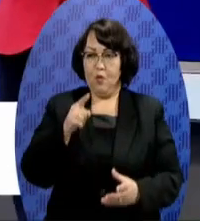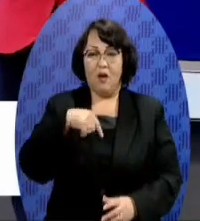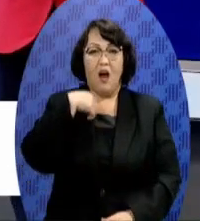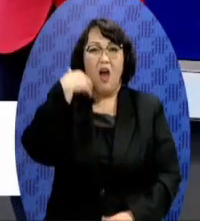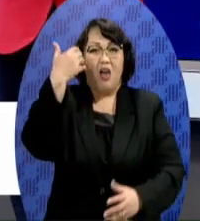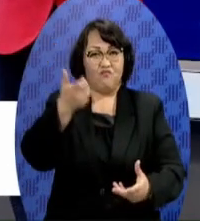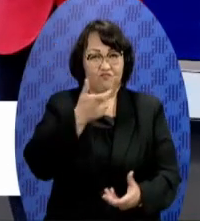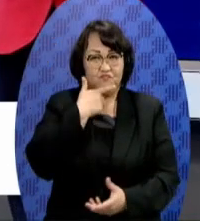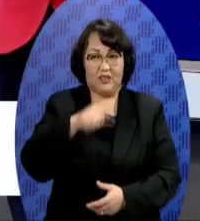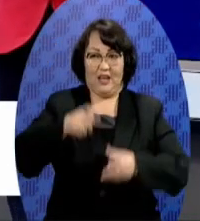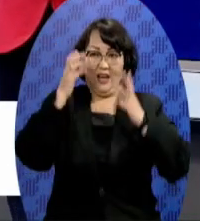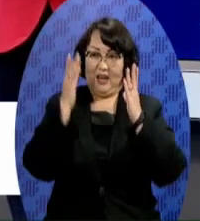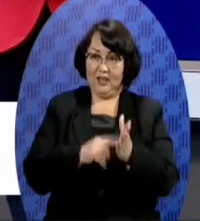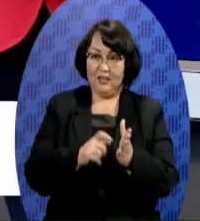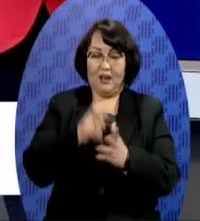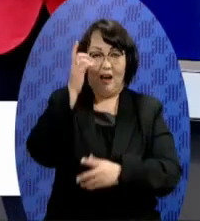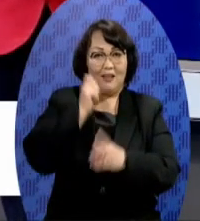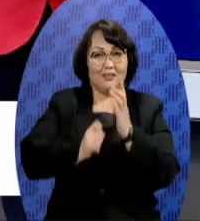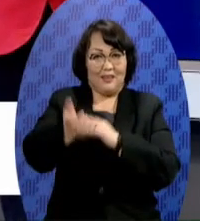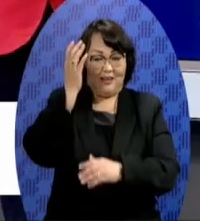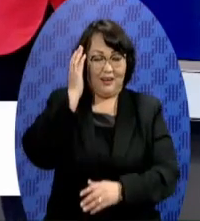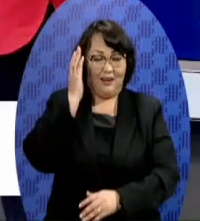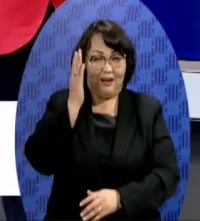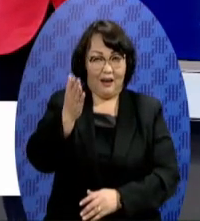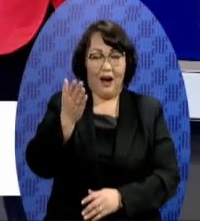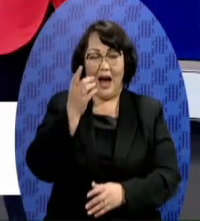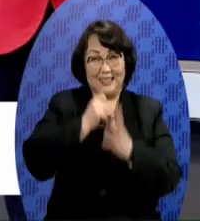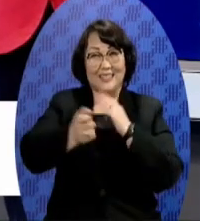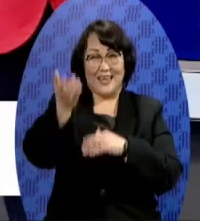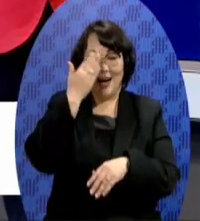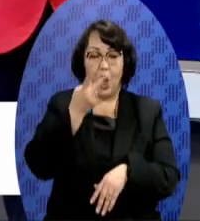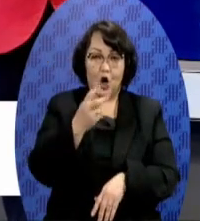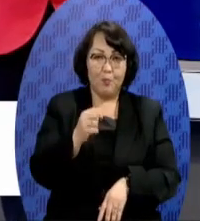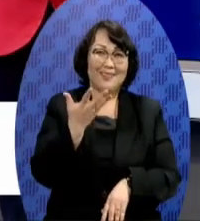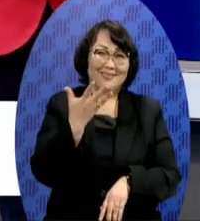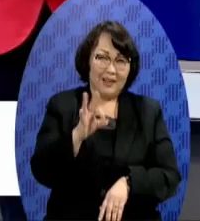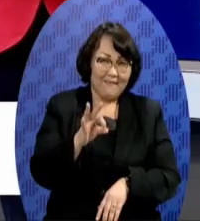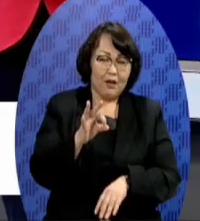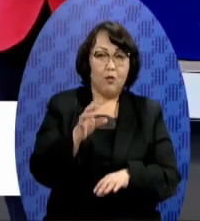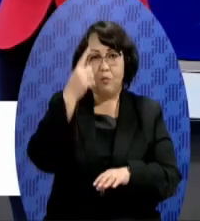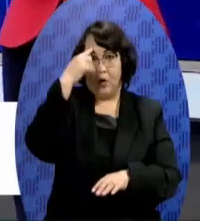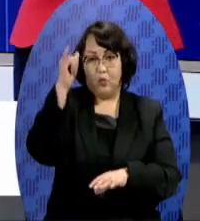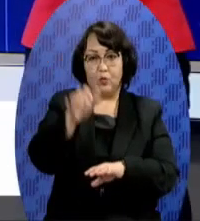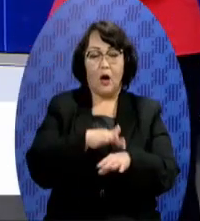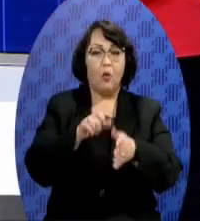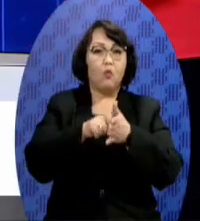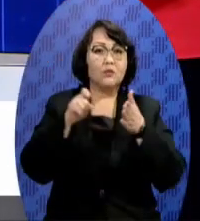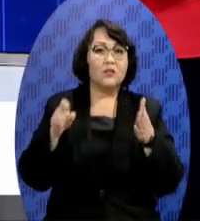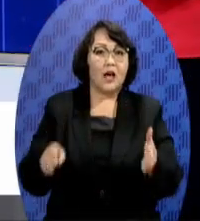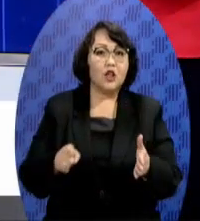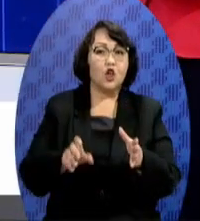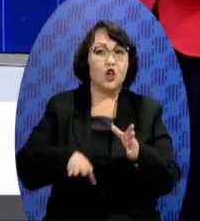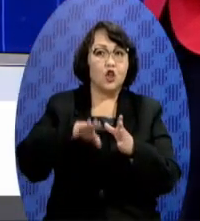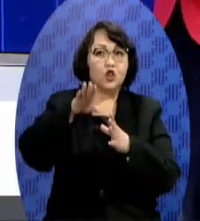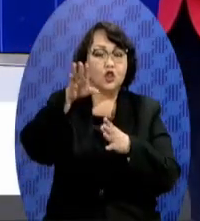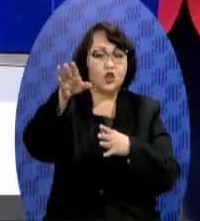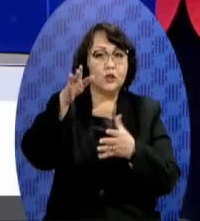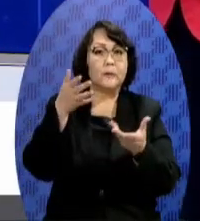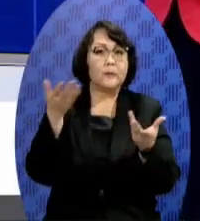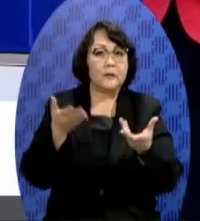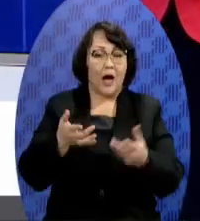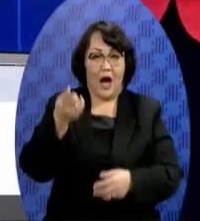үзээд за Алсын хараа 2050 одоо энэ Монгол улсын урт хугацааны хөгжлийн үзэл баримтлалын хамгийн ихэнд бол энэ Алсын